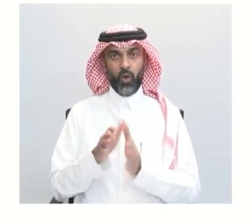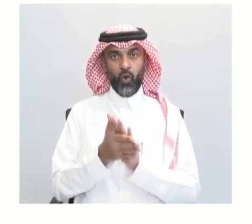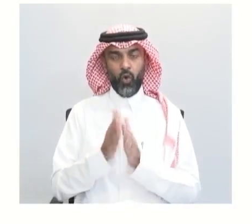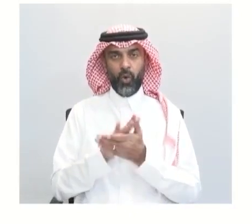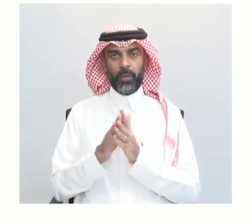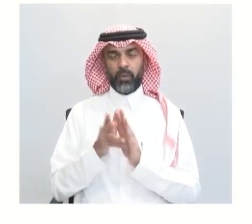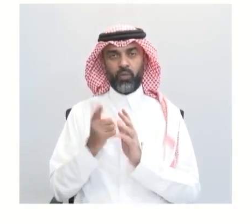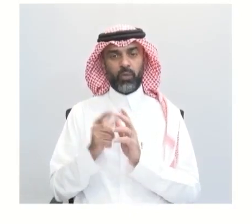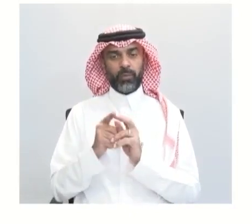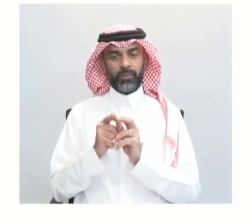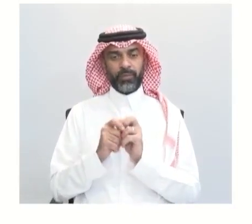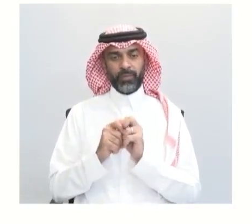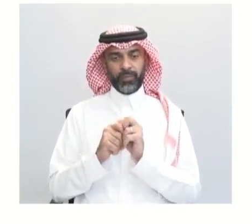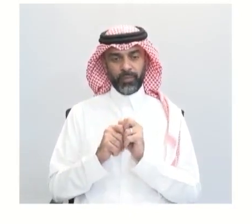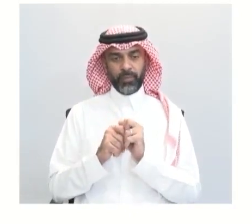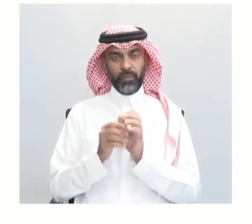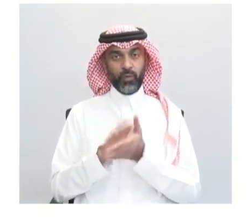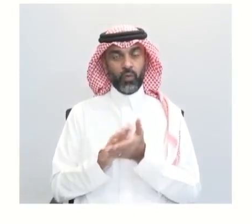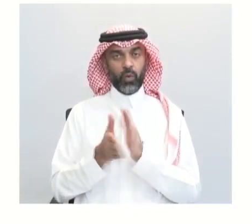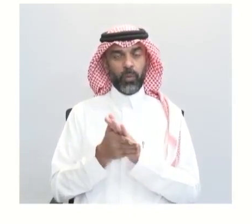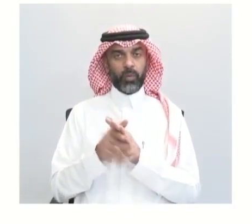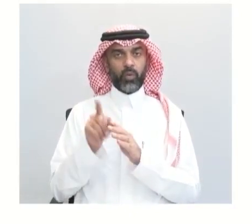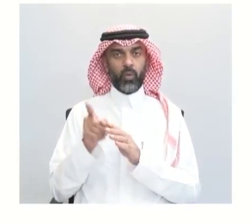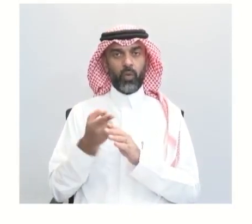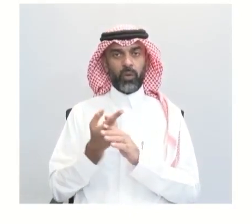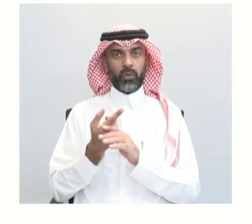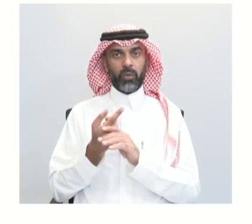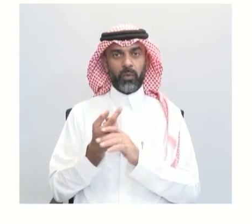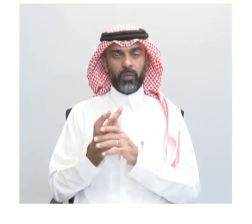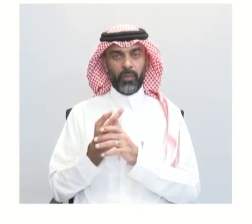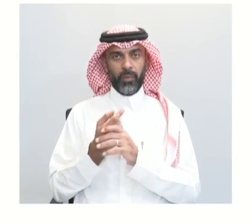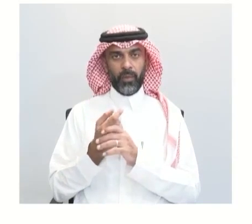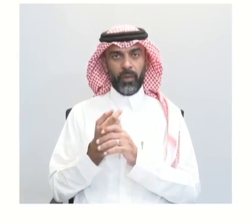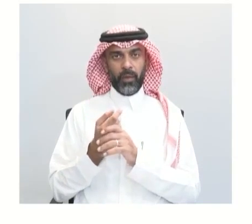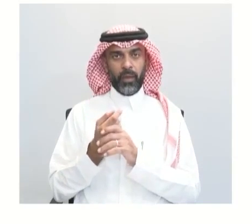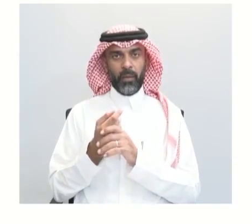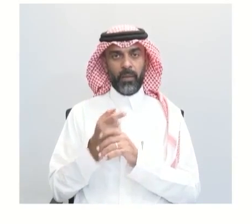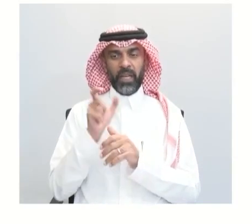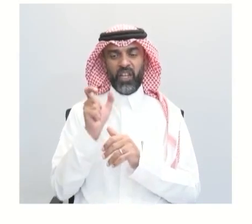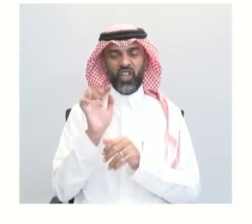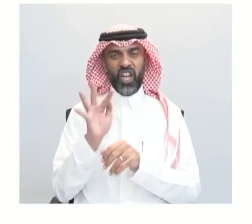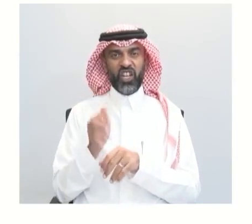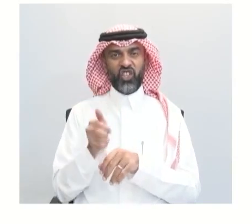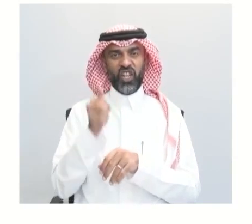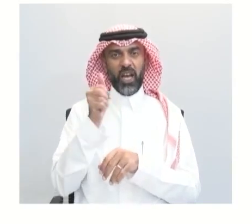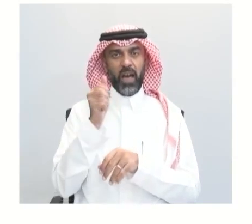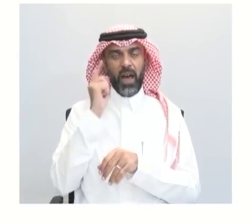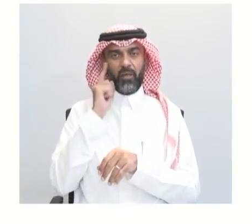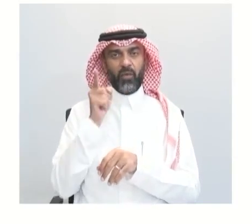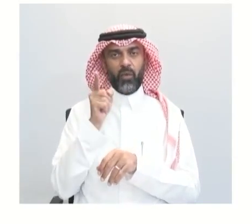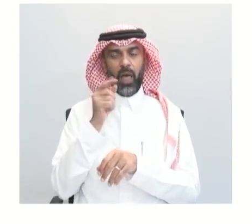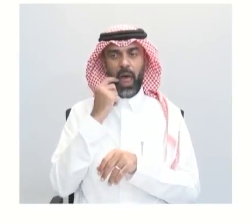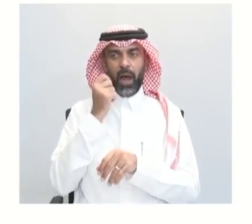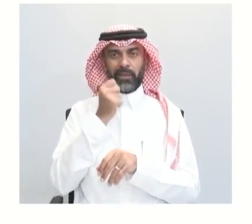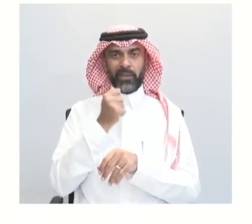الببسين اتفقنا سويا ان الخبز عباره عن مركبات من لذلك عندما يتم مضغ